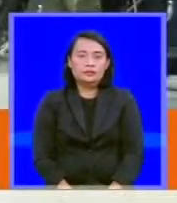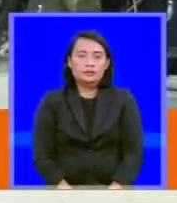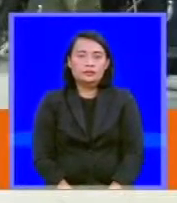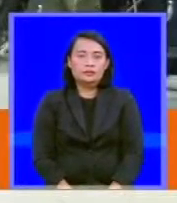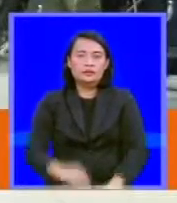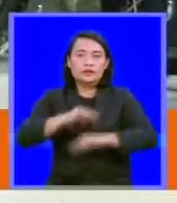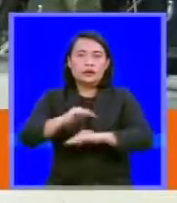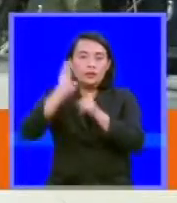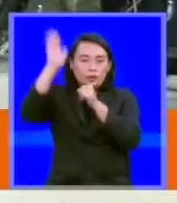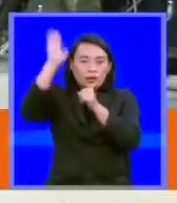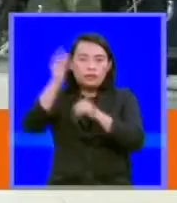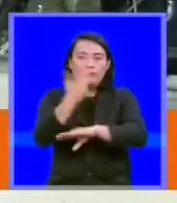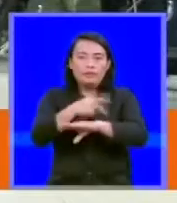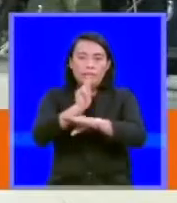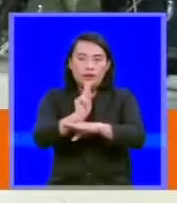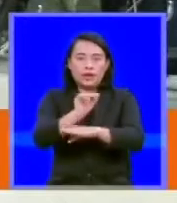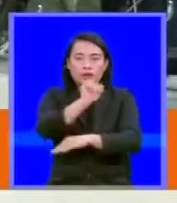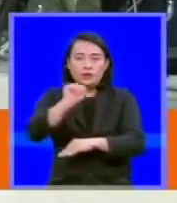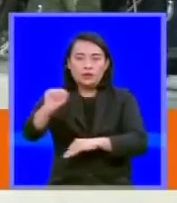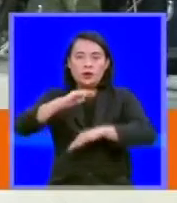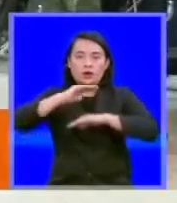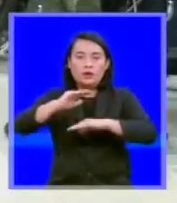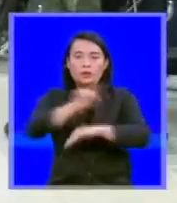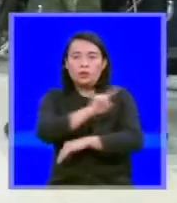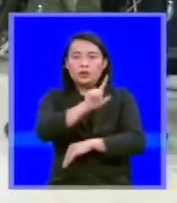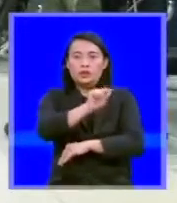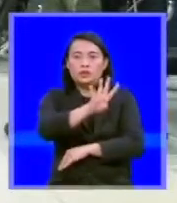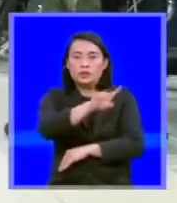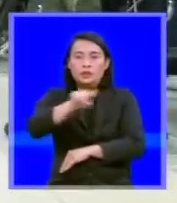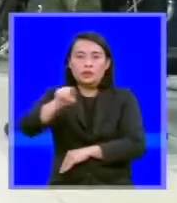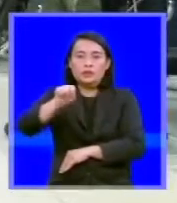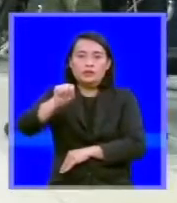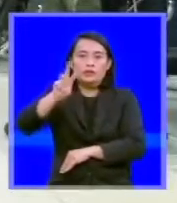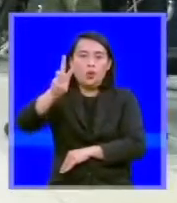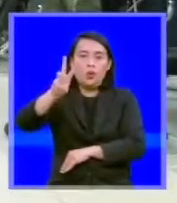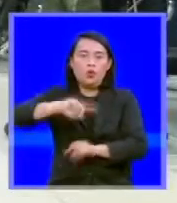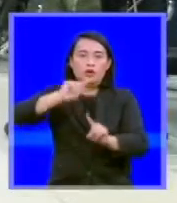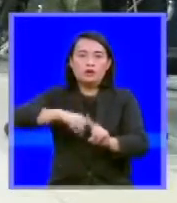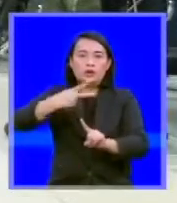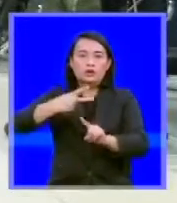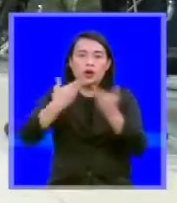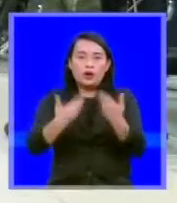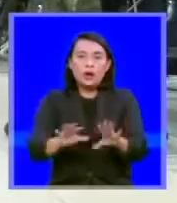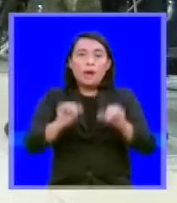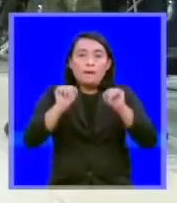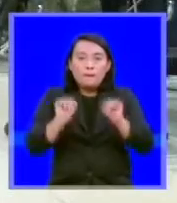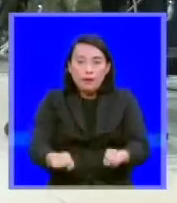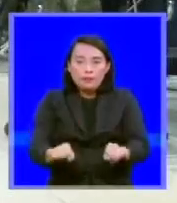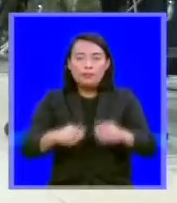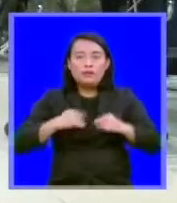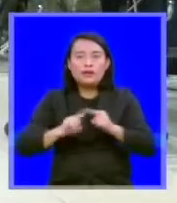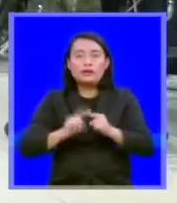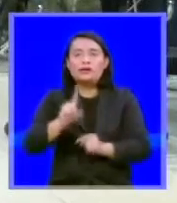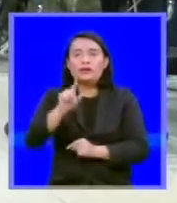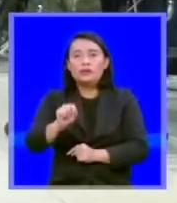ใจนั้นทางประธานสภาผู้แทนราษฎรได้กำหนดไว้วันที่24ถึงวันที่26กุมภาพันธ์ค่ะและให้มีการลงมติได้ในวันที่27กุมภาพันธ์